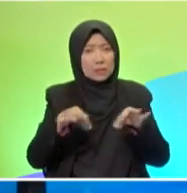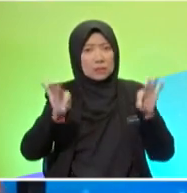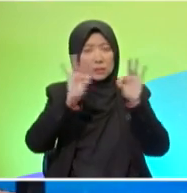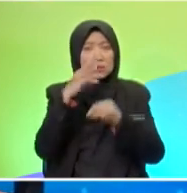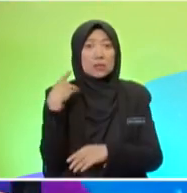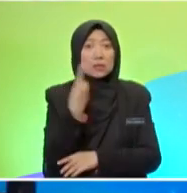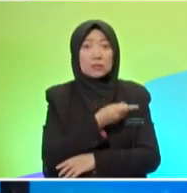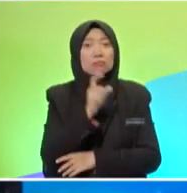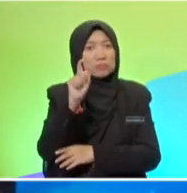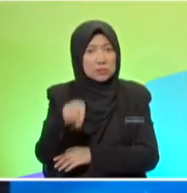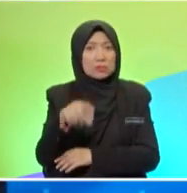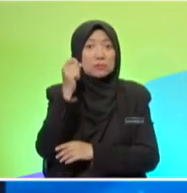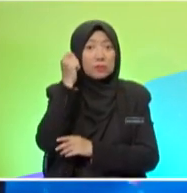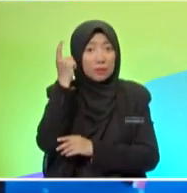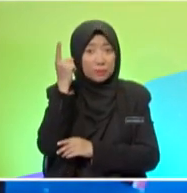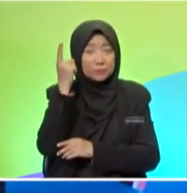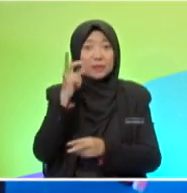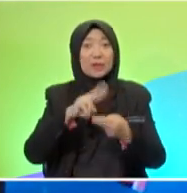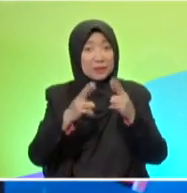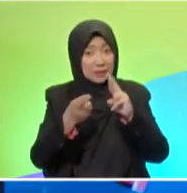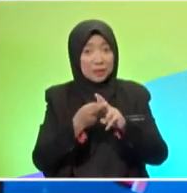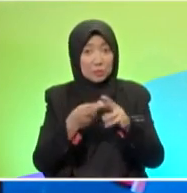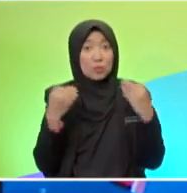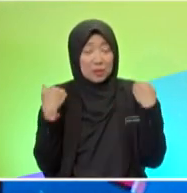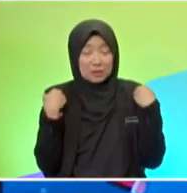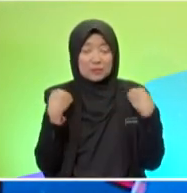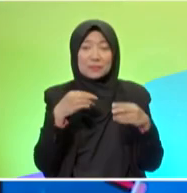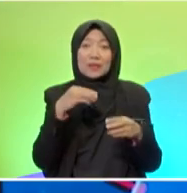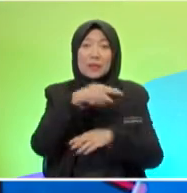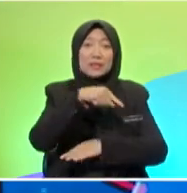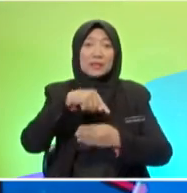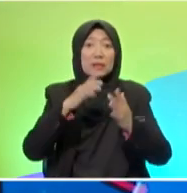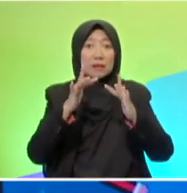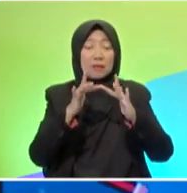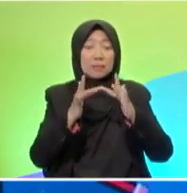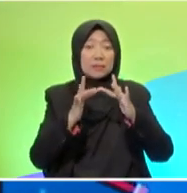dan di studio kita pun ada rata-rakan baru saya Cikgu di dalam kalian